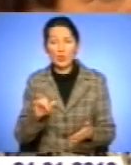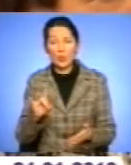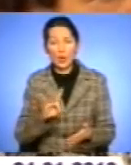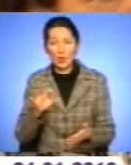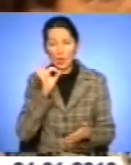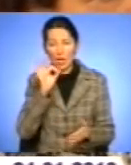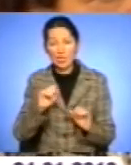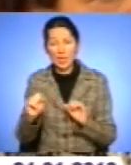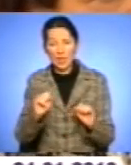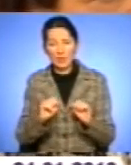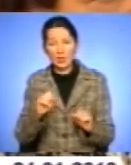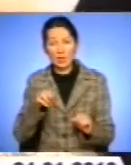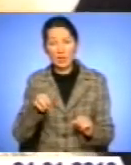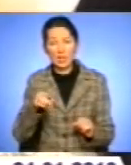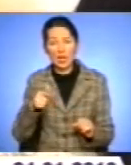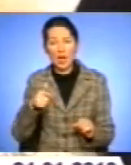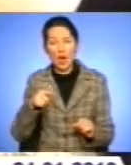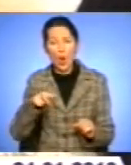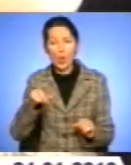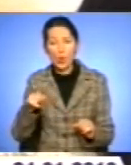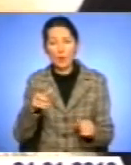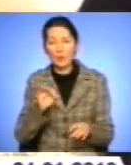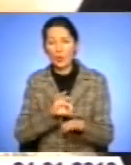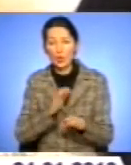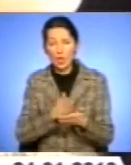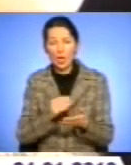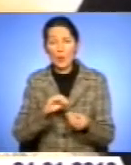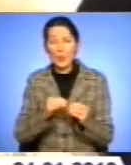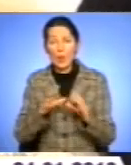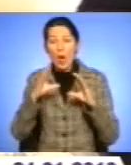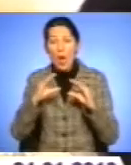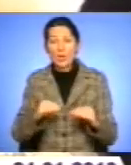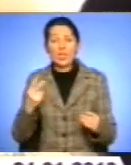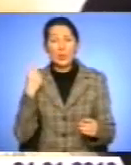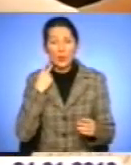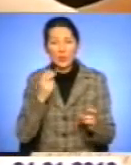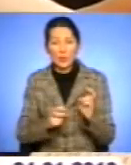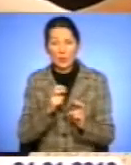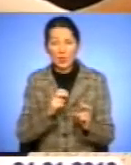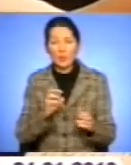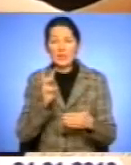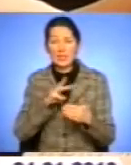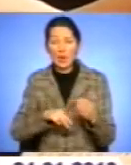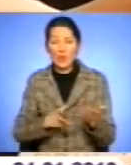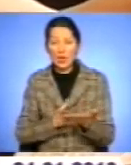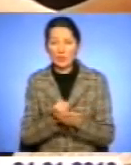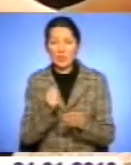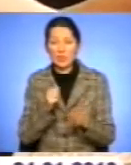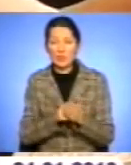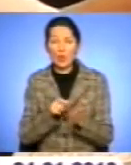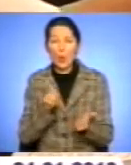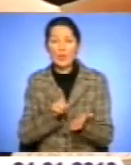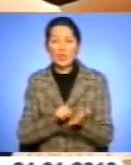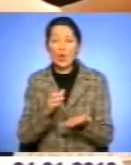мінімуму для непрацездатних осіб. Самозабезпечення власними доходами залишається пріоритетним у діяльності управління